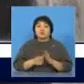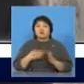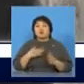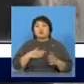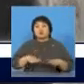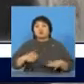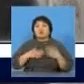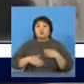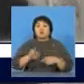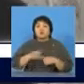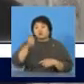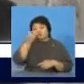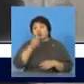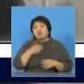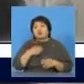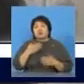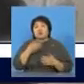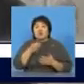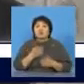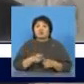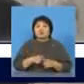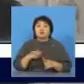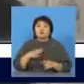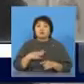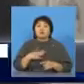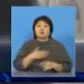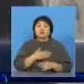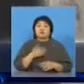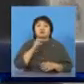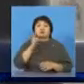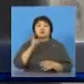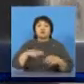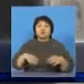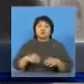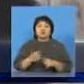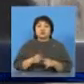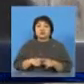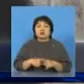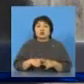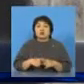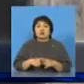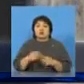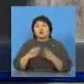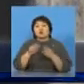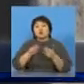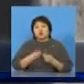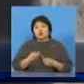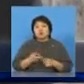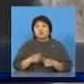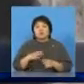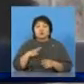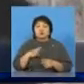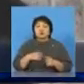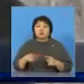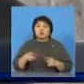алғыс білдірем әрине. Қуаныштымыз, бақыттымыз. Осындай бізге жас отбасыларға үй беріп,